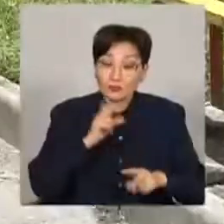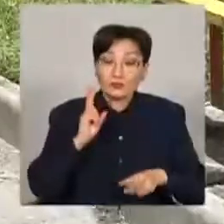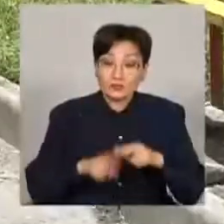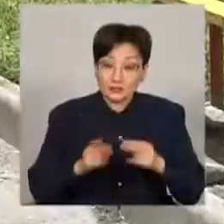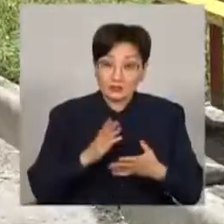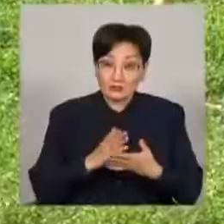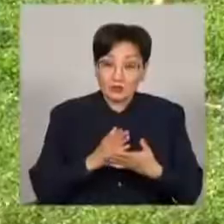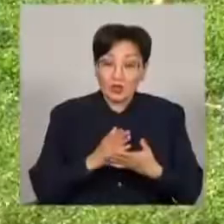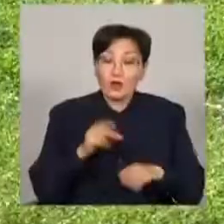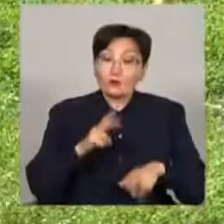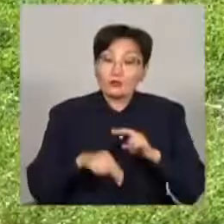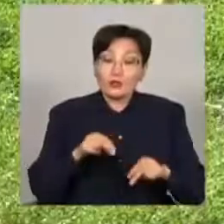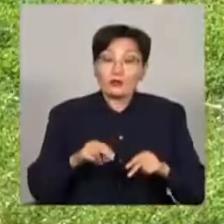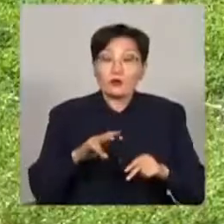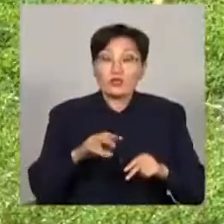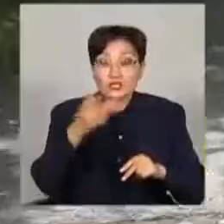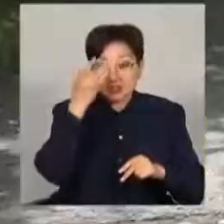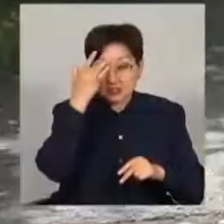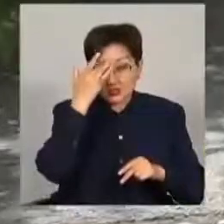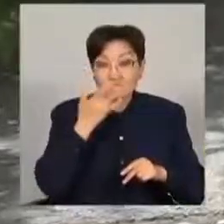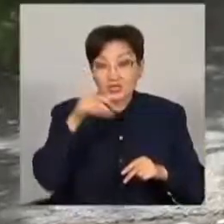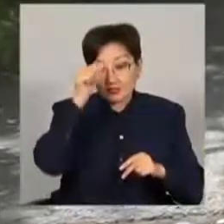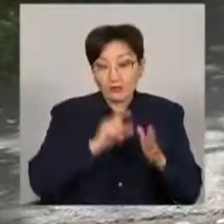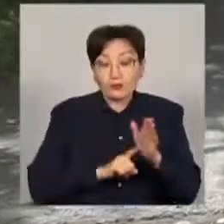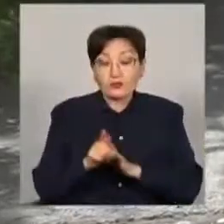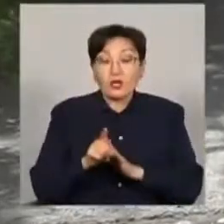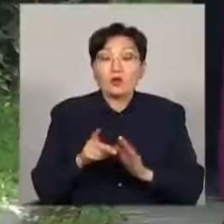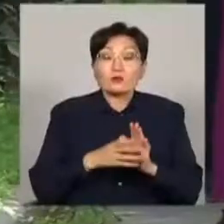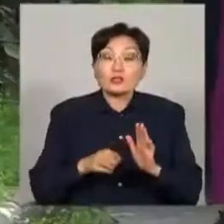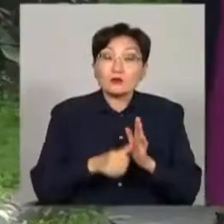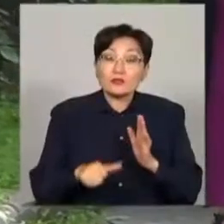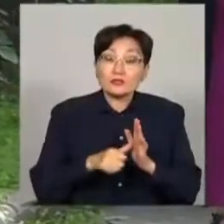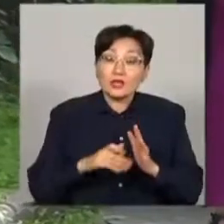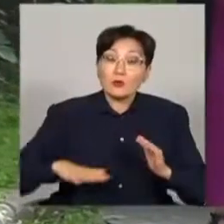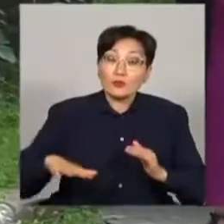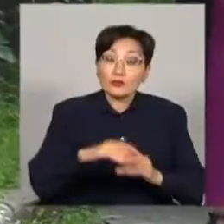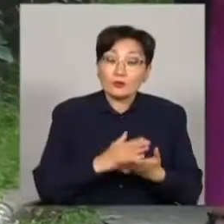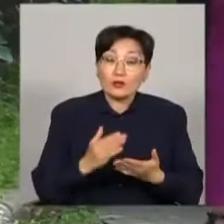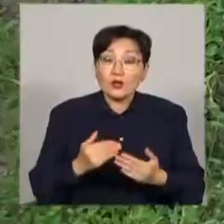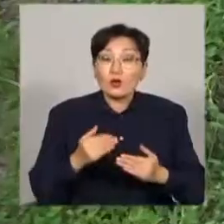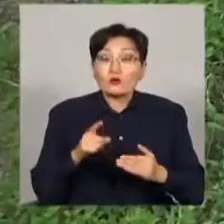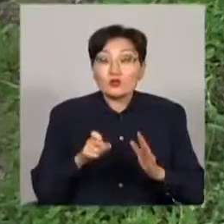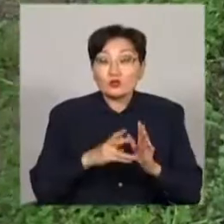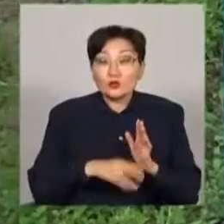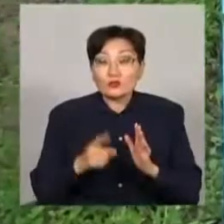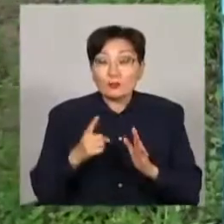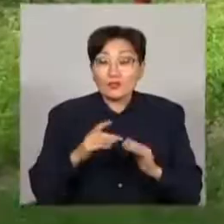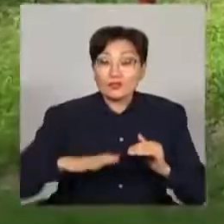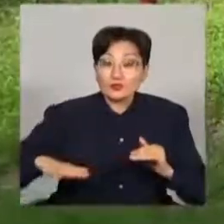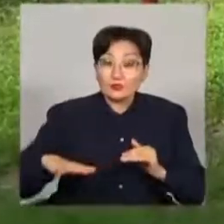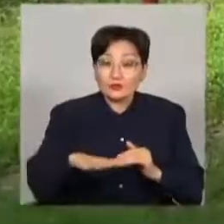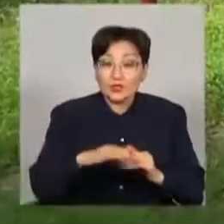аяқталып қалған екен. Құрылыс маусымда басталады. Жалпы Әуезов ауданында 966 аула бар. Жоғарыда айтылған 191 ауланы